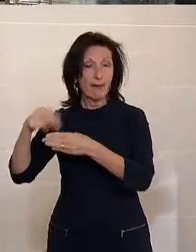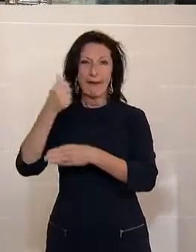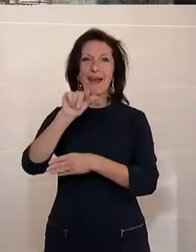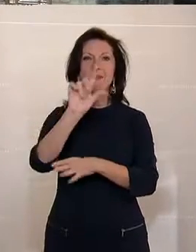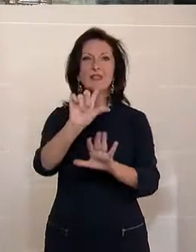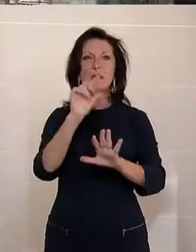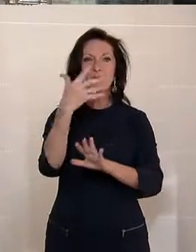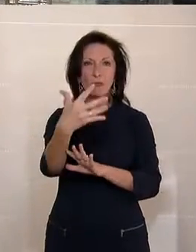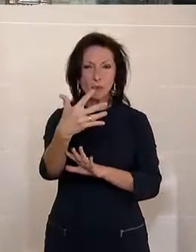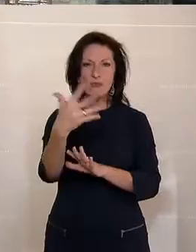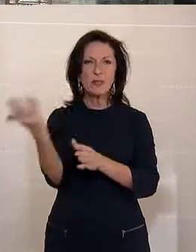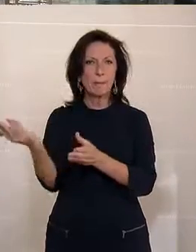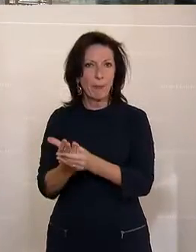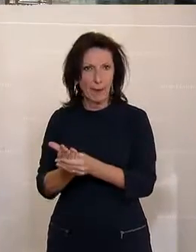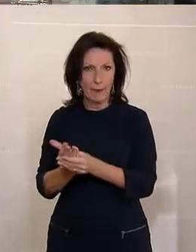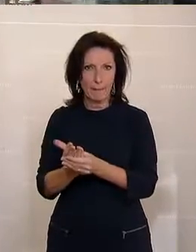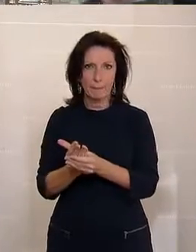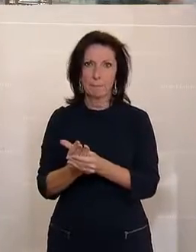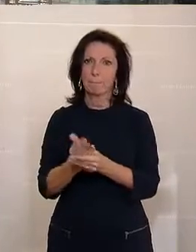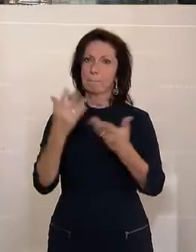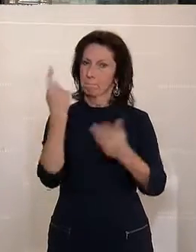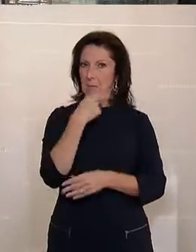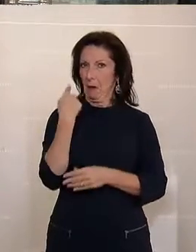Sport. Erster Redner wird der